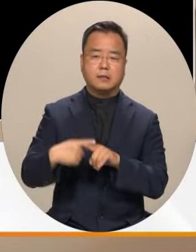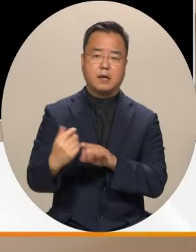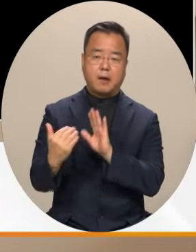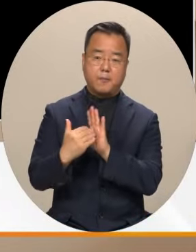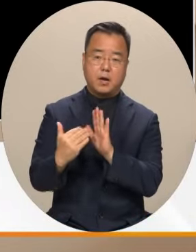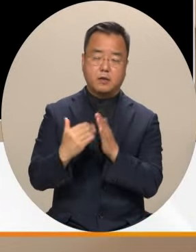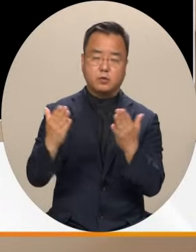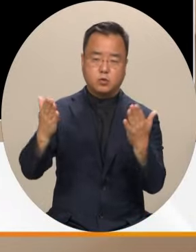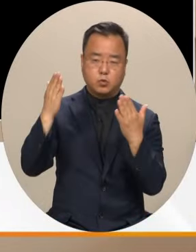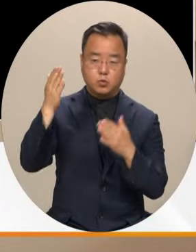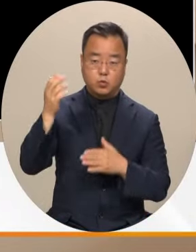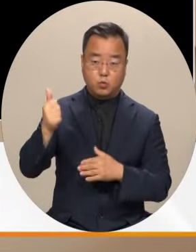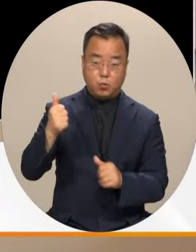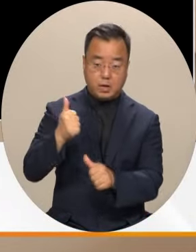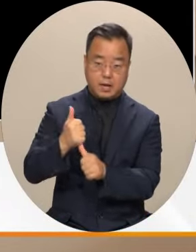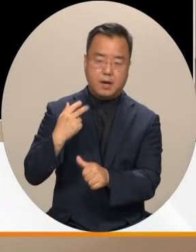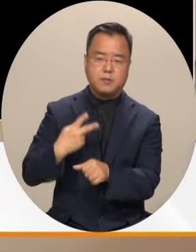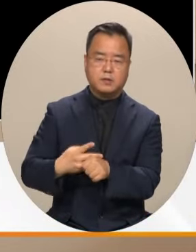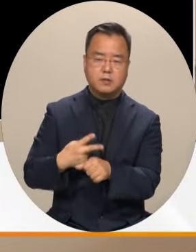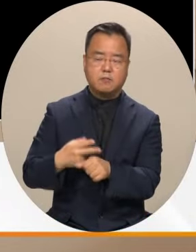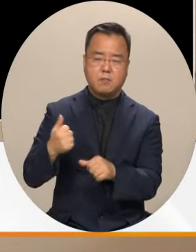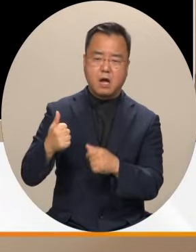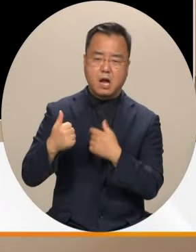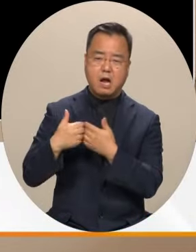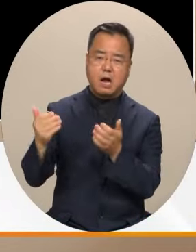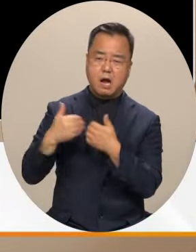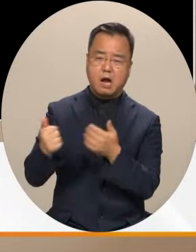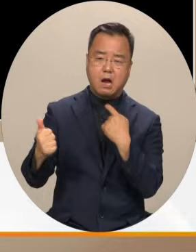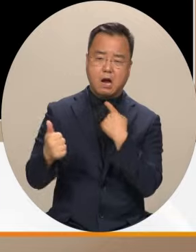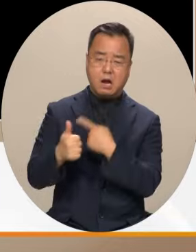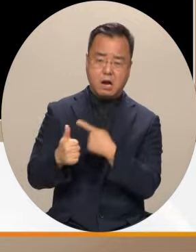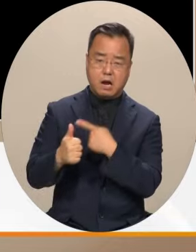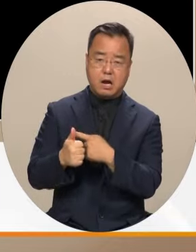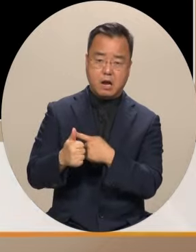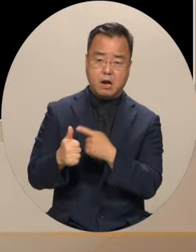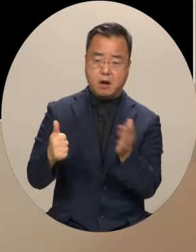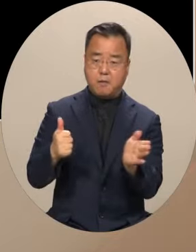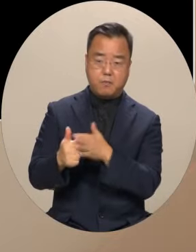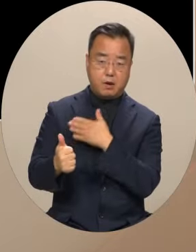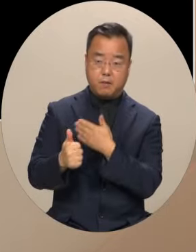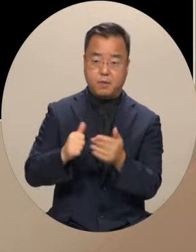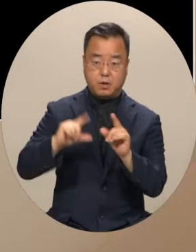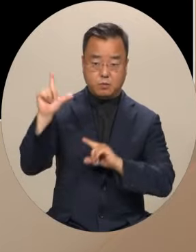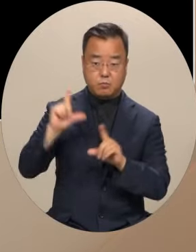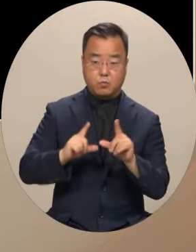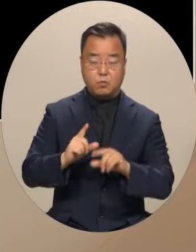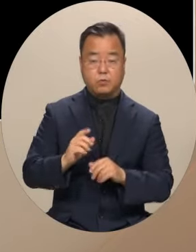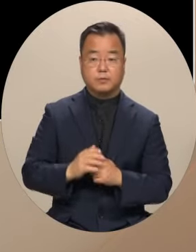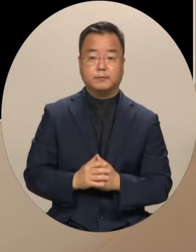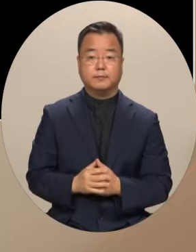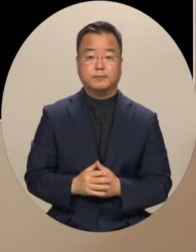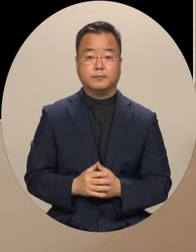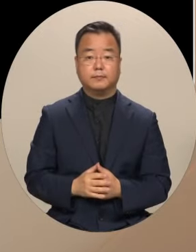교감에게 욕서 하고 또 뺨까지 때리는 사건이었어요이 당시 상황 한번 다시